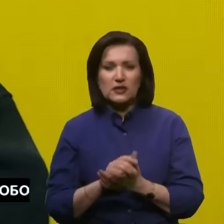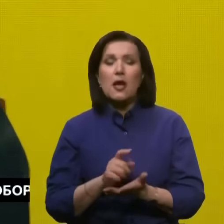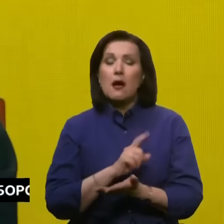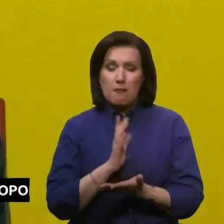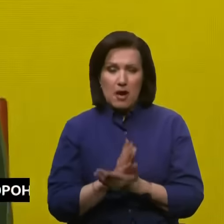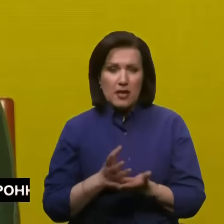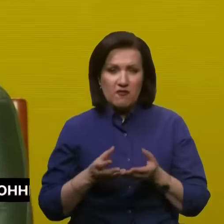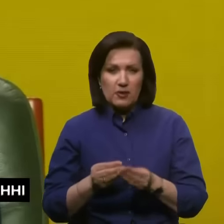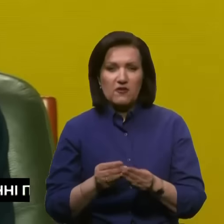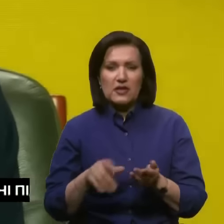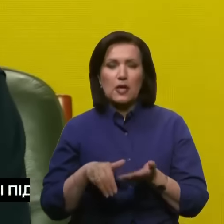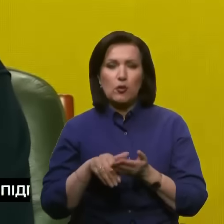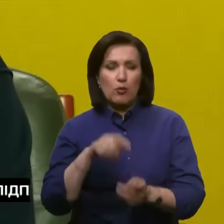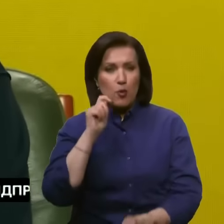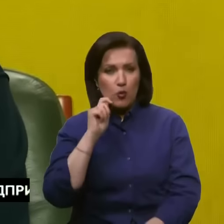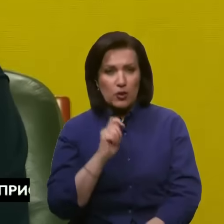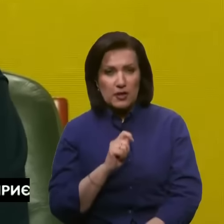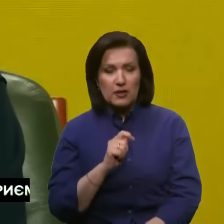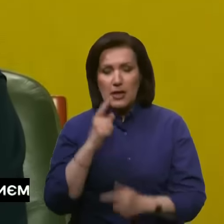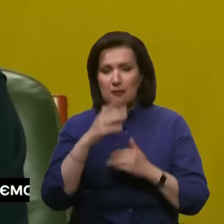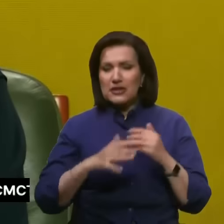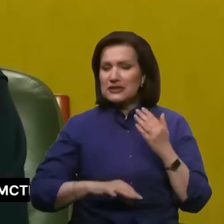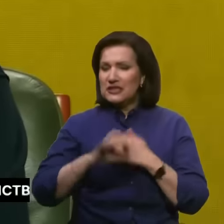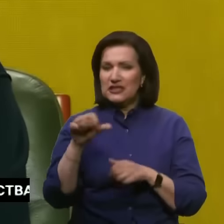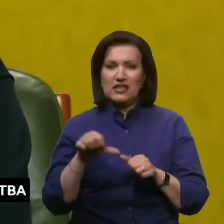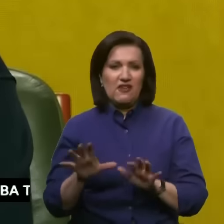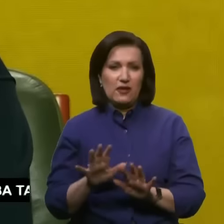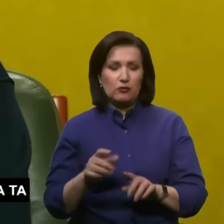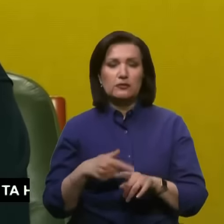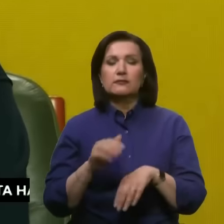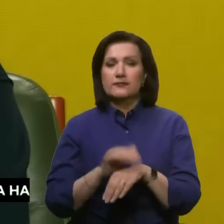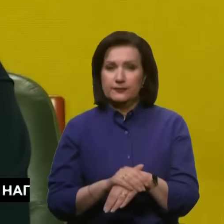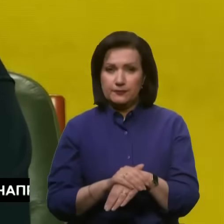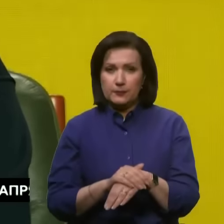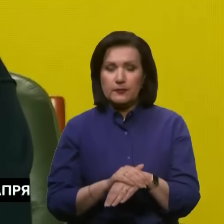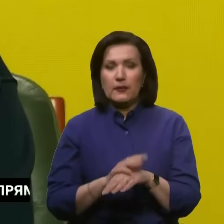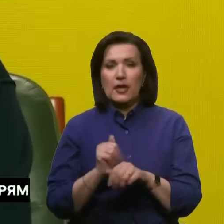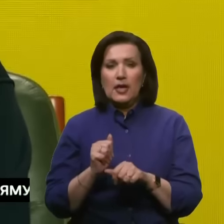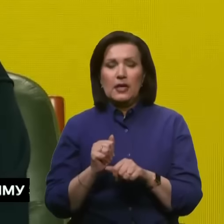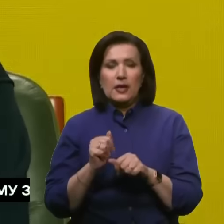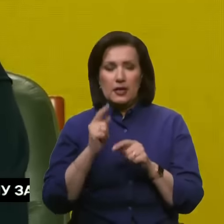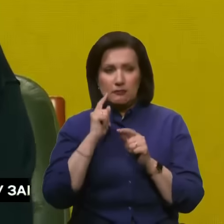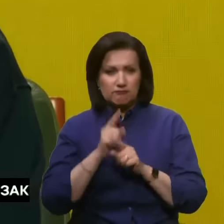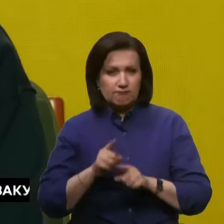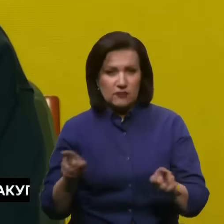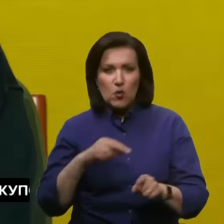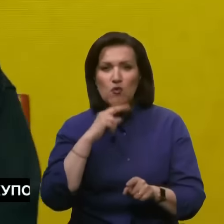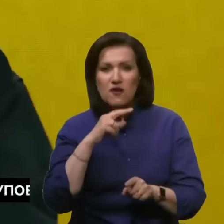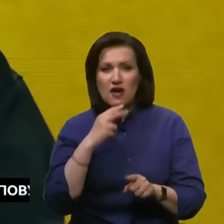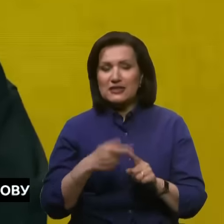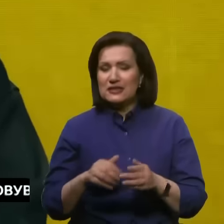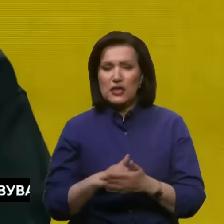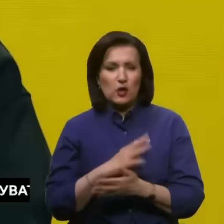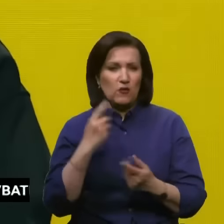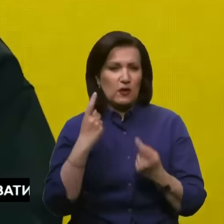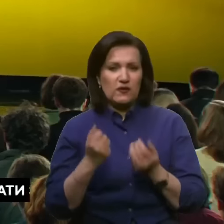вплив на допомогу Україні. Близький Схід не виключення, і це факт, і розфокусування уваги, я про це говорив, це не